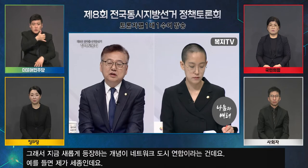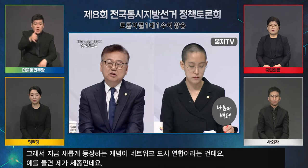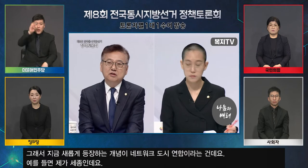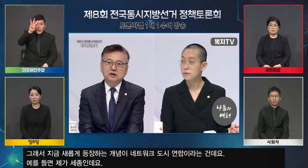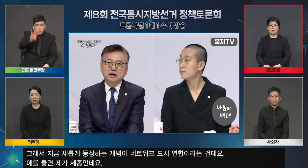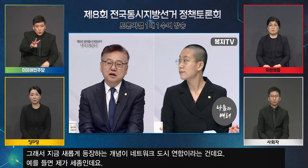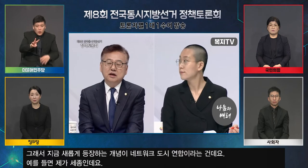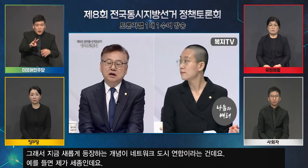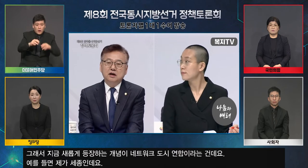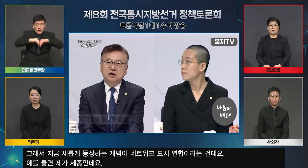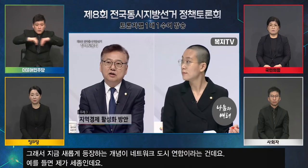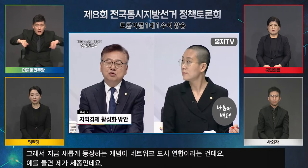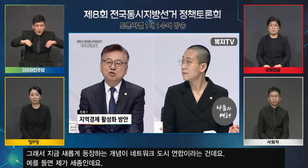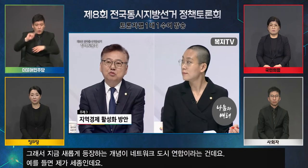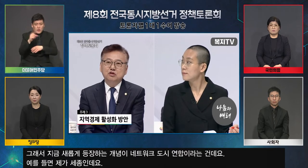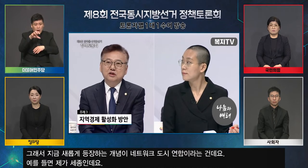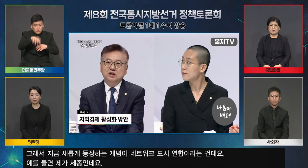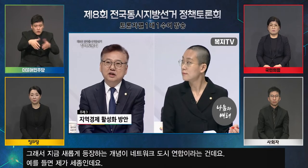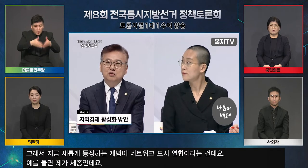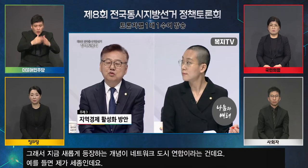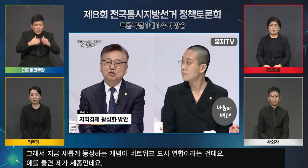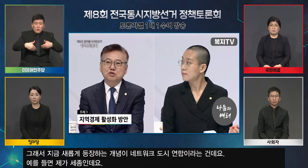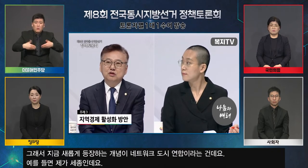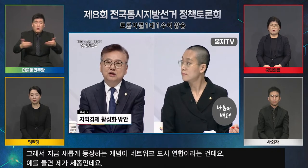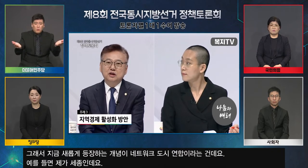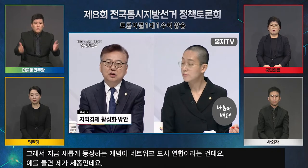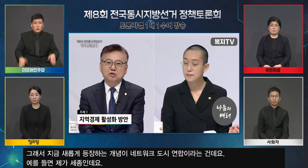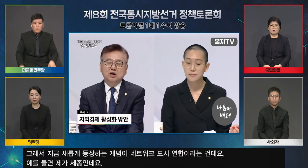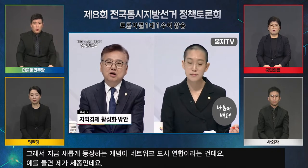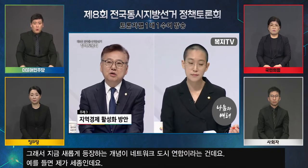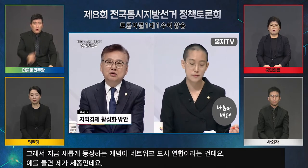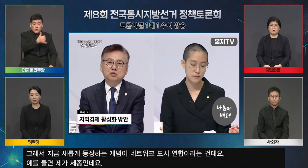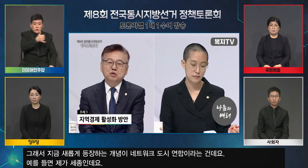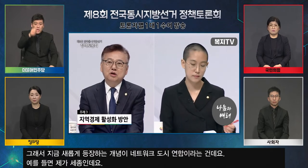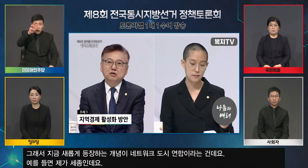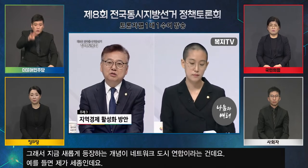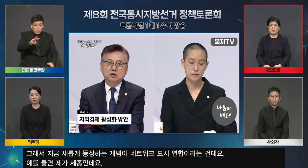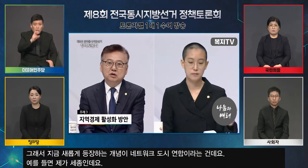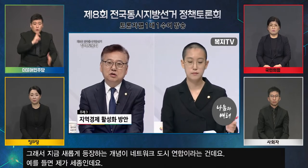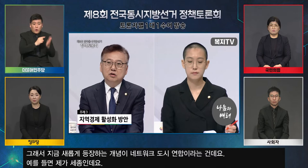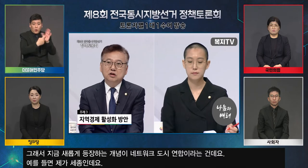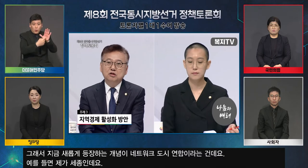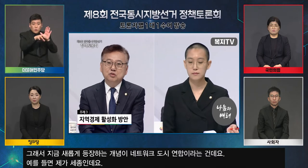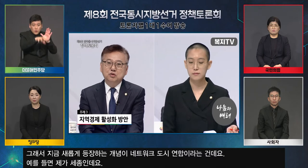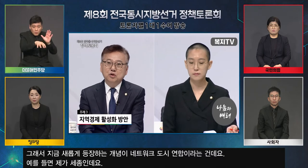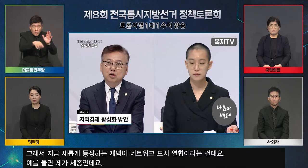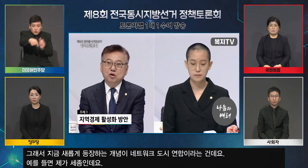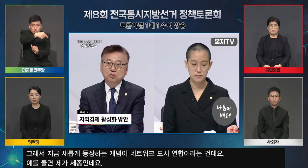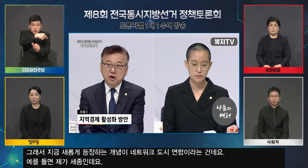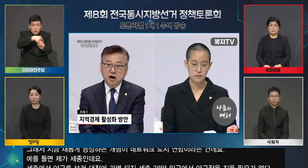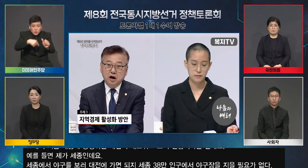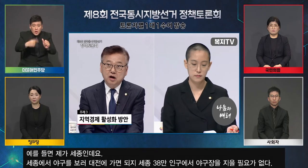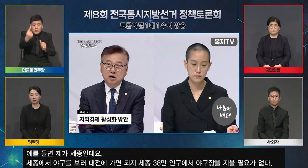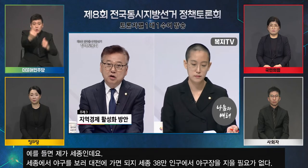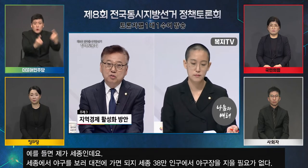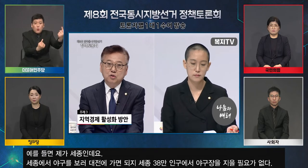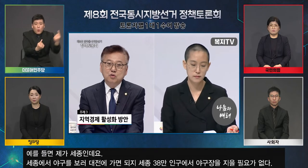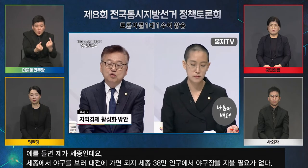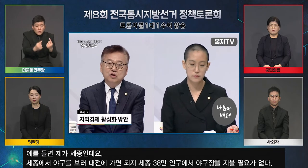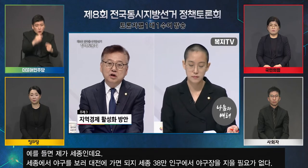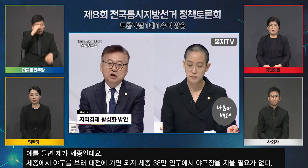만들었는데 청주 분들이 공주 분들이 관람하고 그쪽에는 있을 필요가 없다.